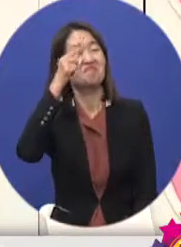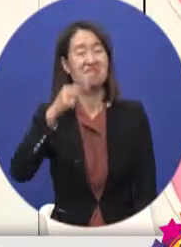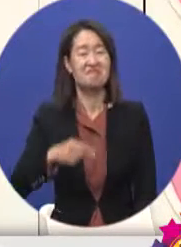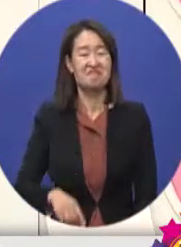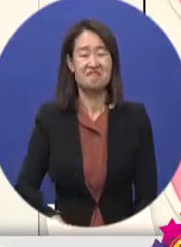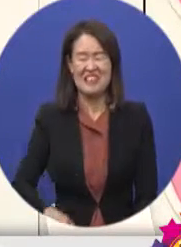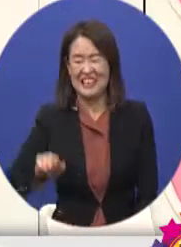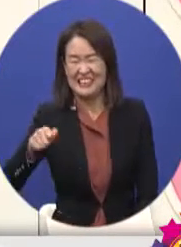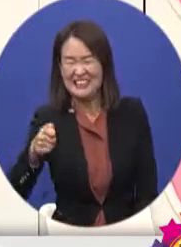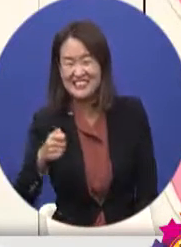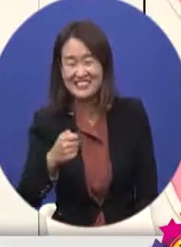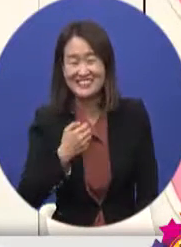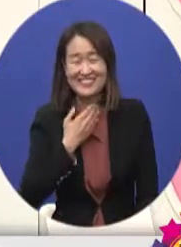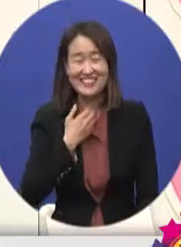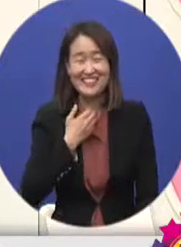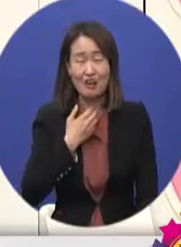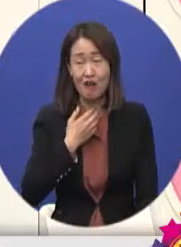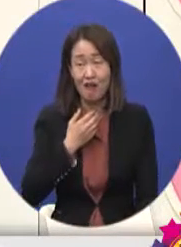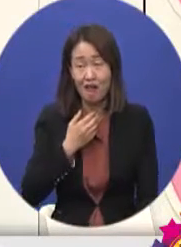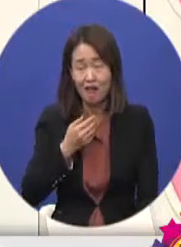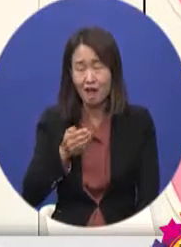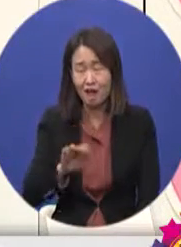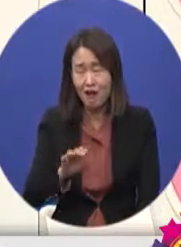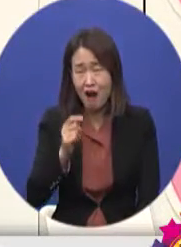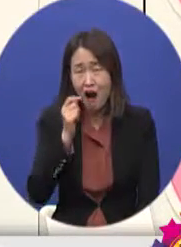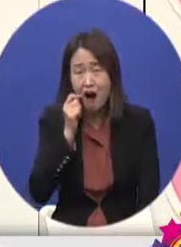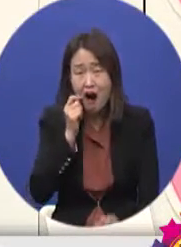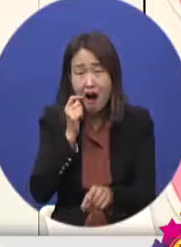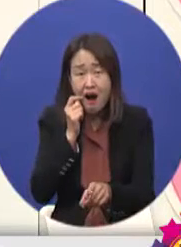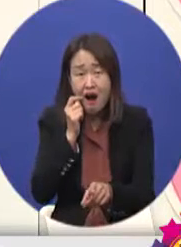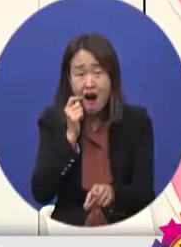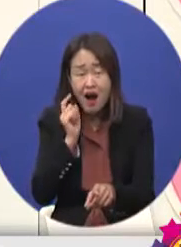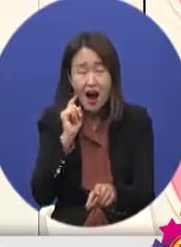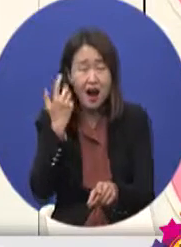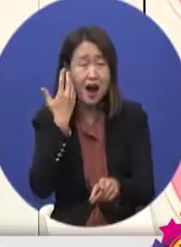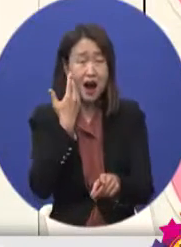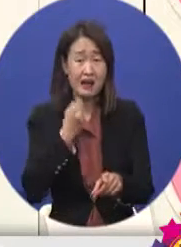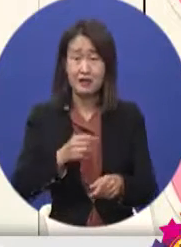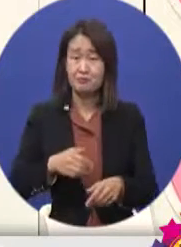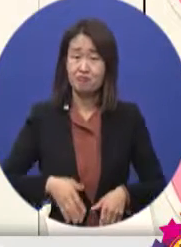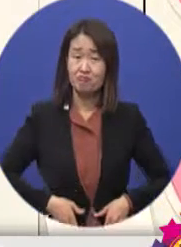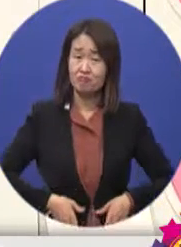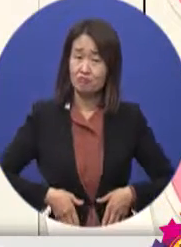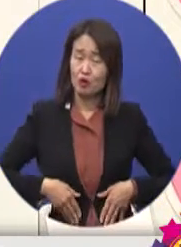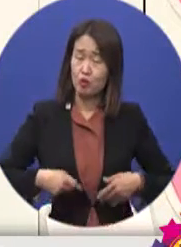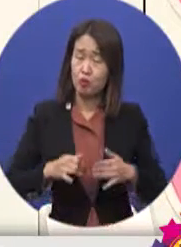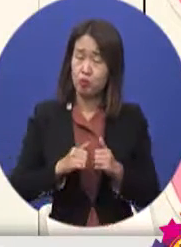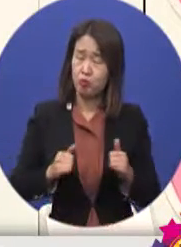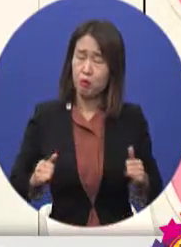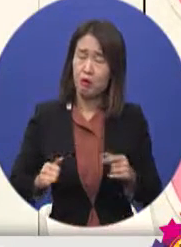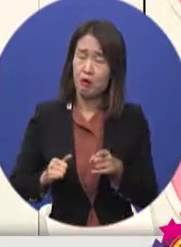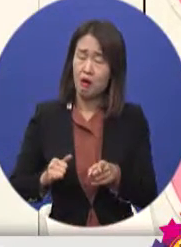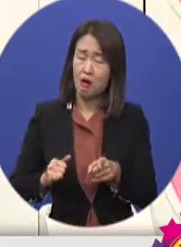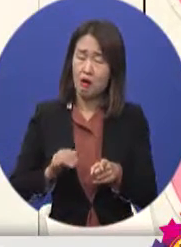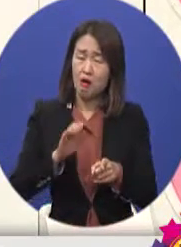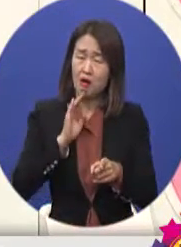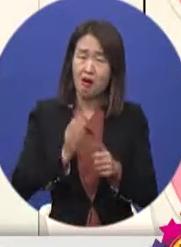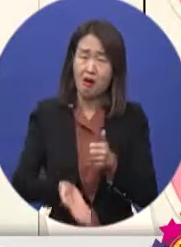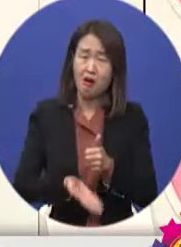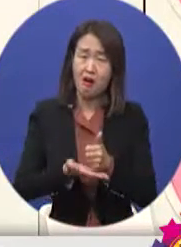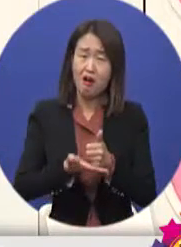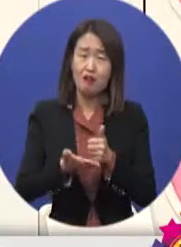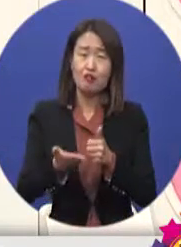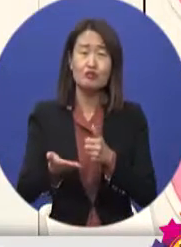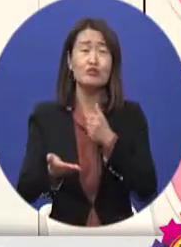꼬집어주고 싶은 그런 현진우 씨였는데 아우 저렇게 아름답고 따뜻한 면도 있구나 하고 아주 칭찬해주고 싶은